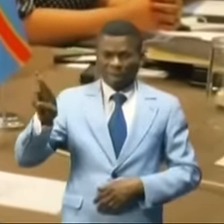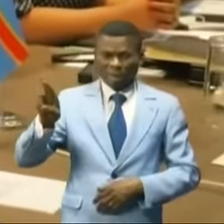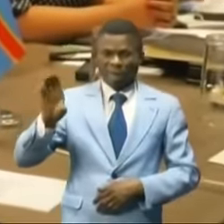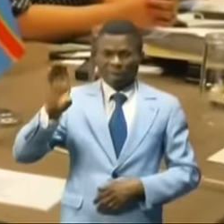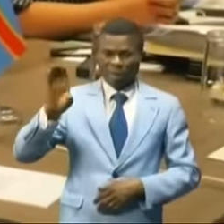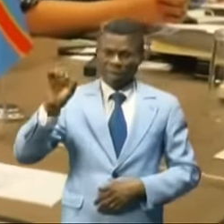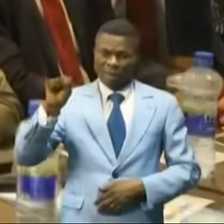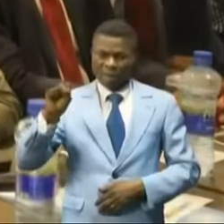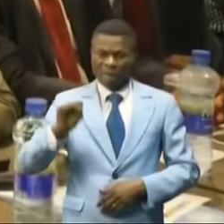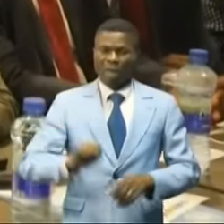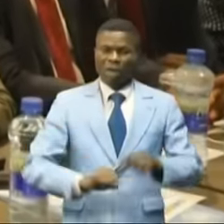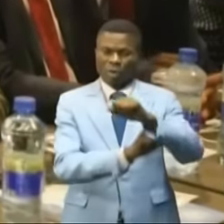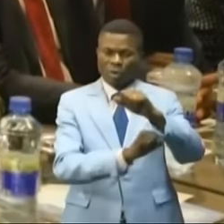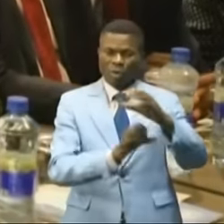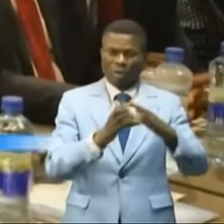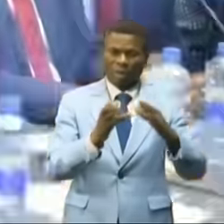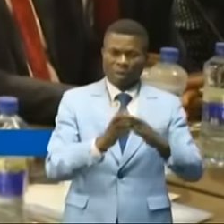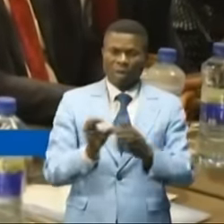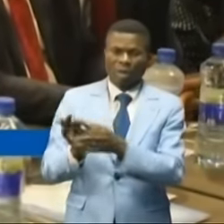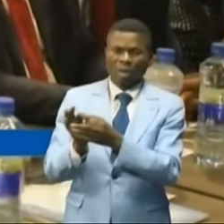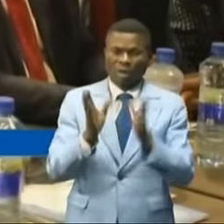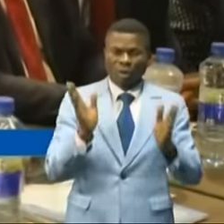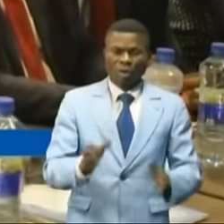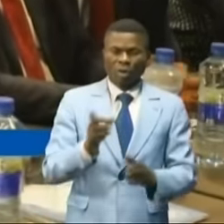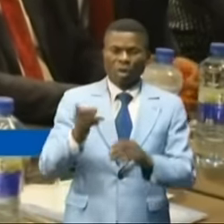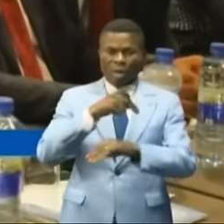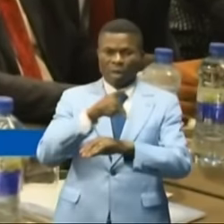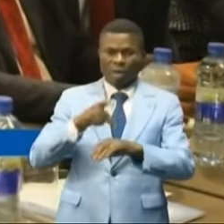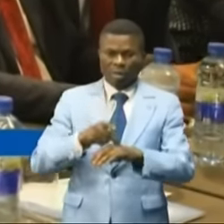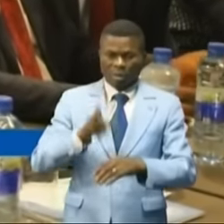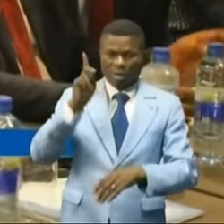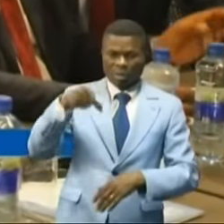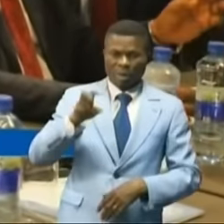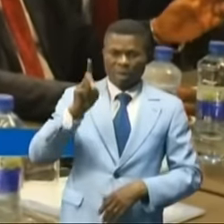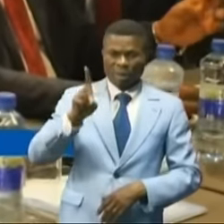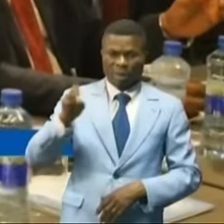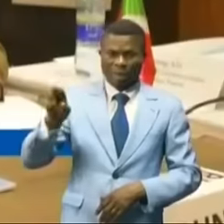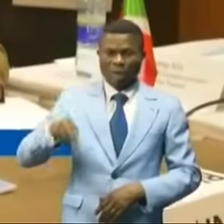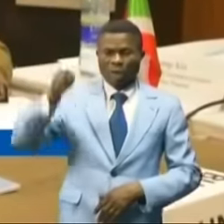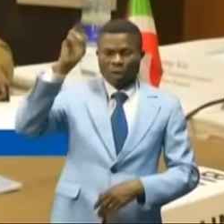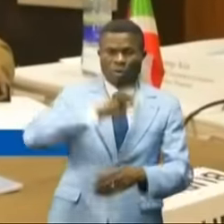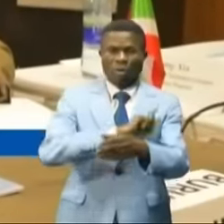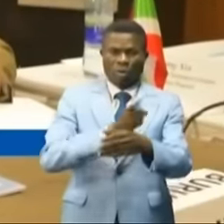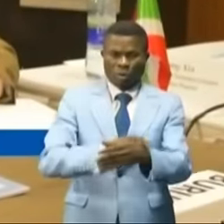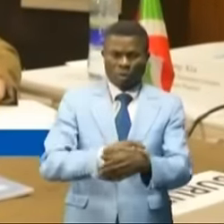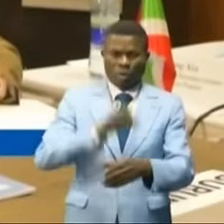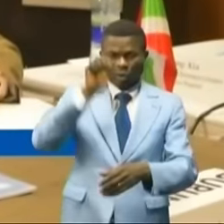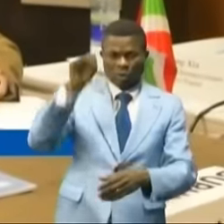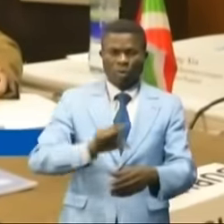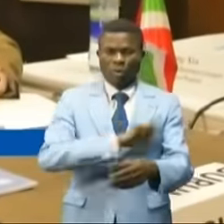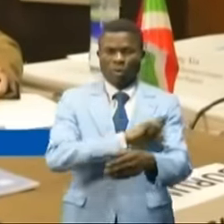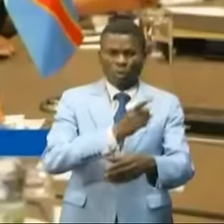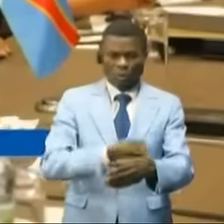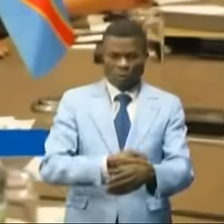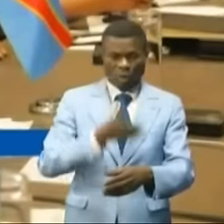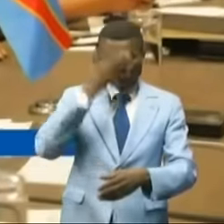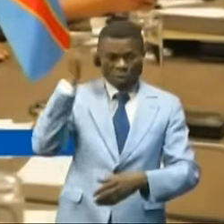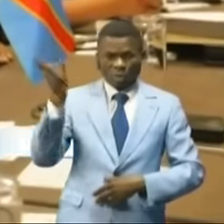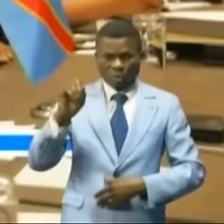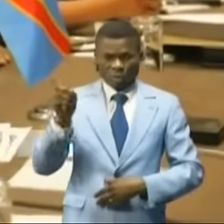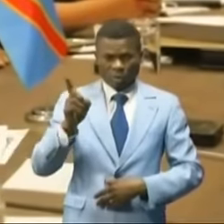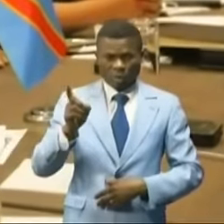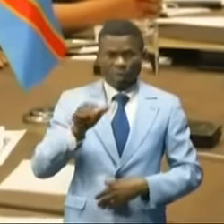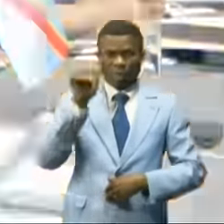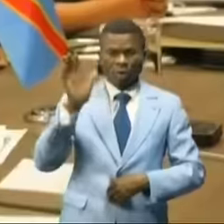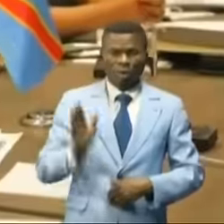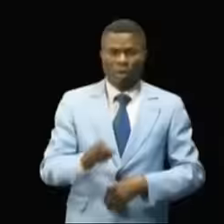était accompagné par les coordonnateurs provinciaux du PDDRCS du Nord Kivu et du Sud Kivu, sans oublier son